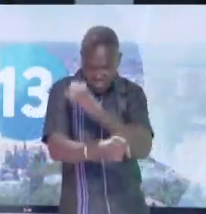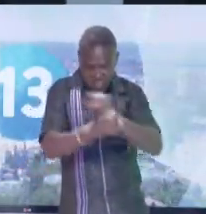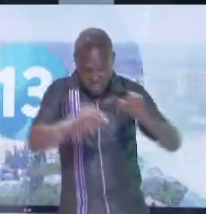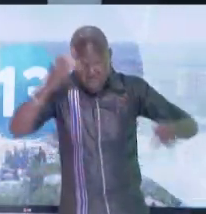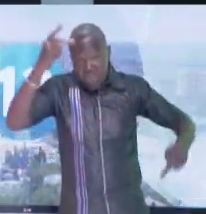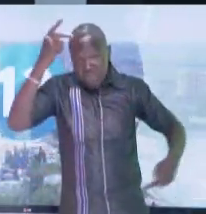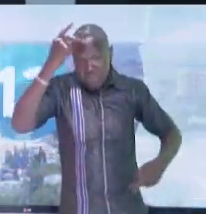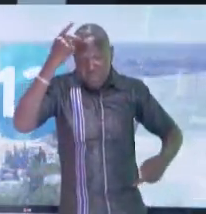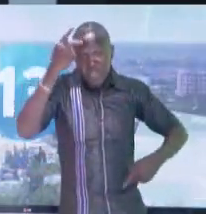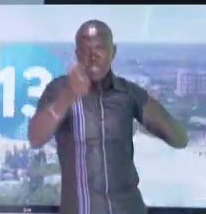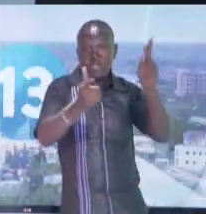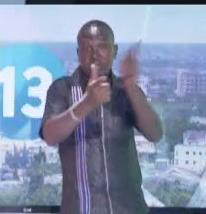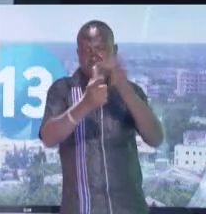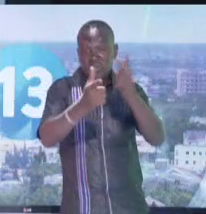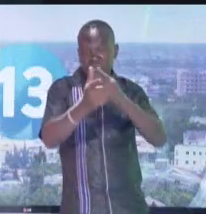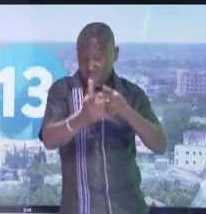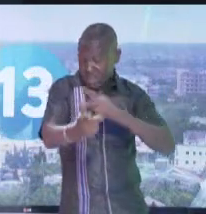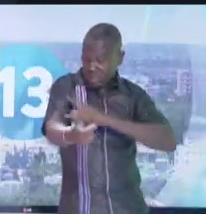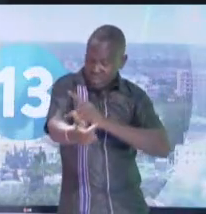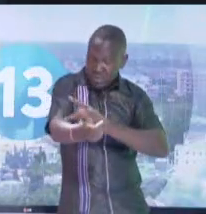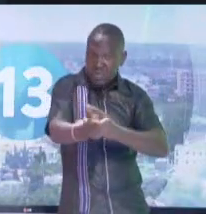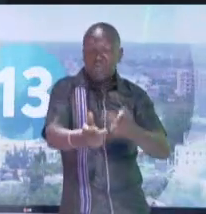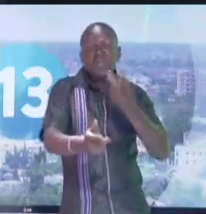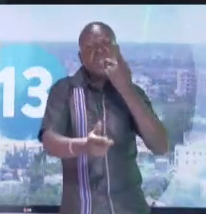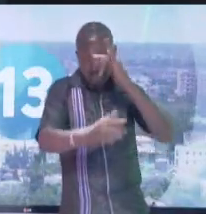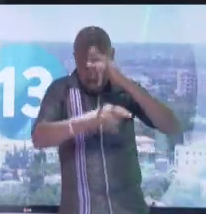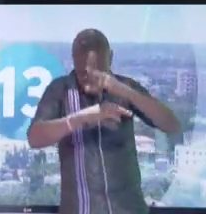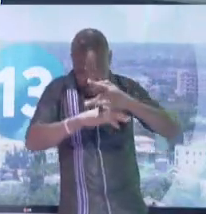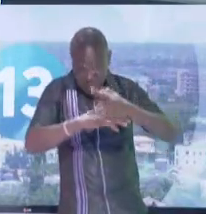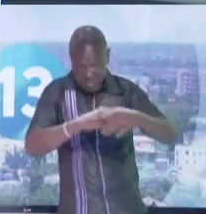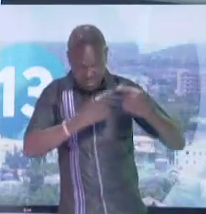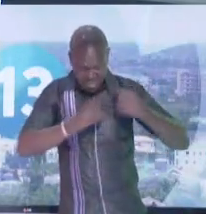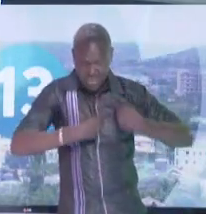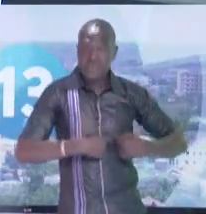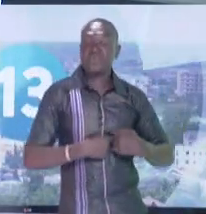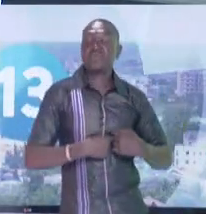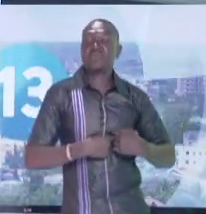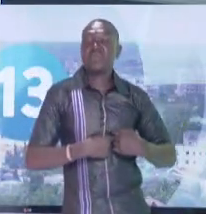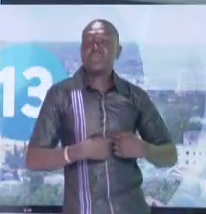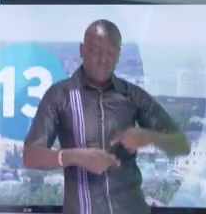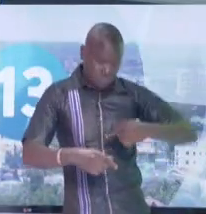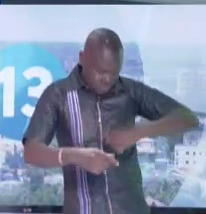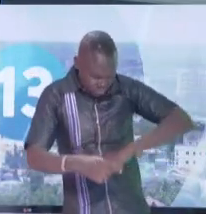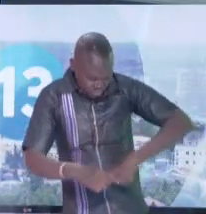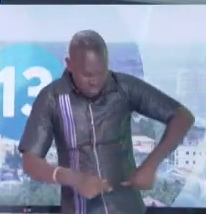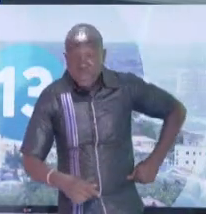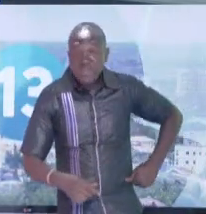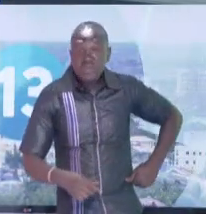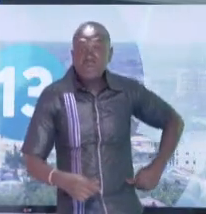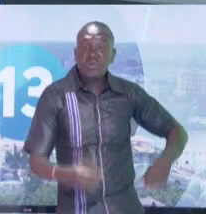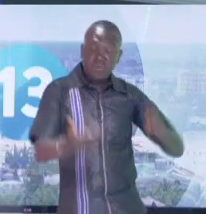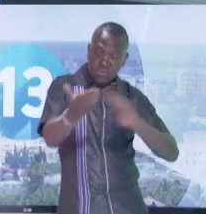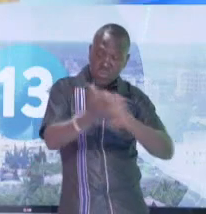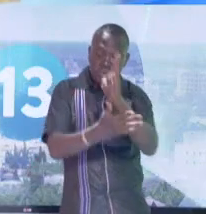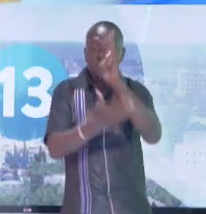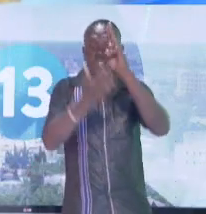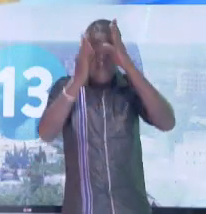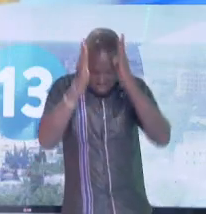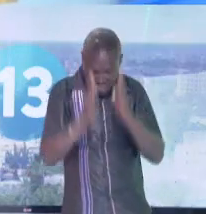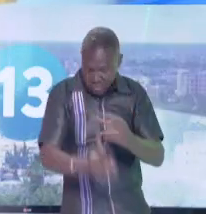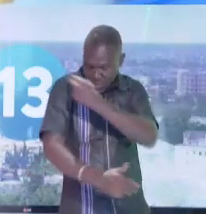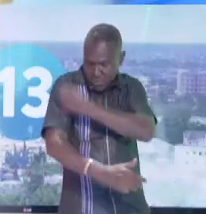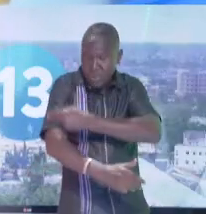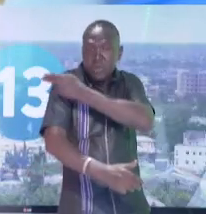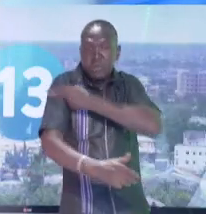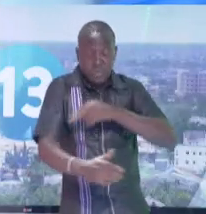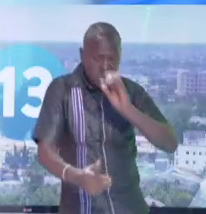des principaux vaisseaux sanguins du cœur. L'opération se déroule au centre hospitalier universitaire de Tenganugo à